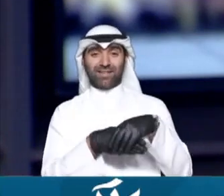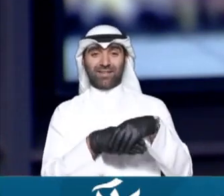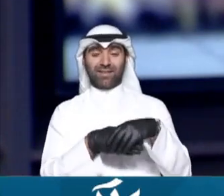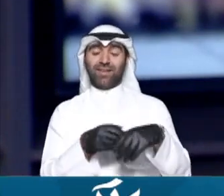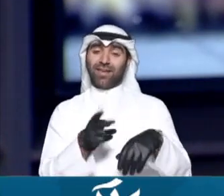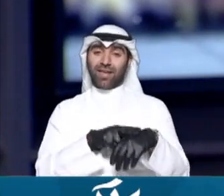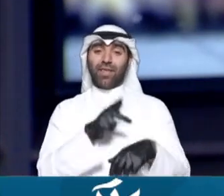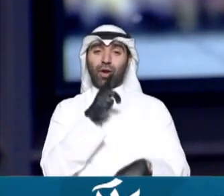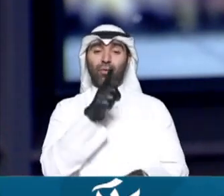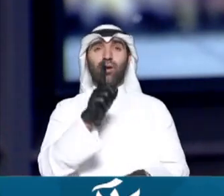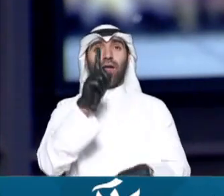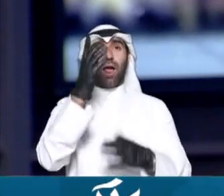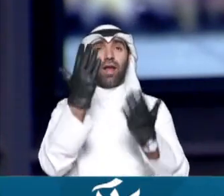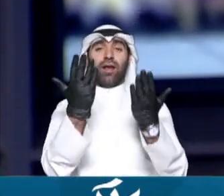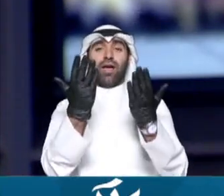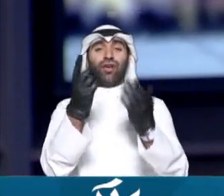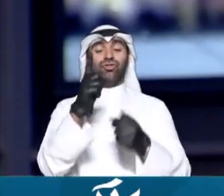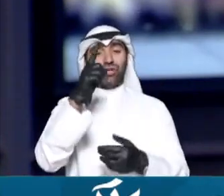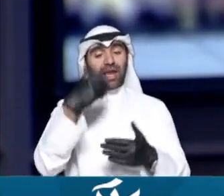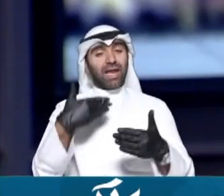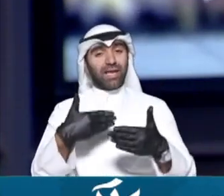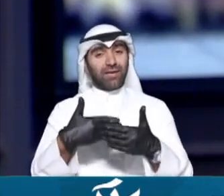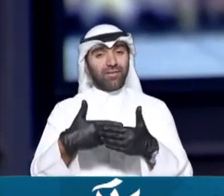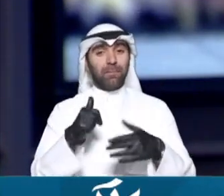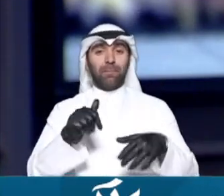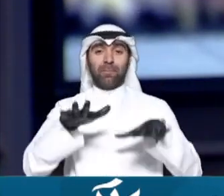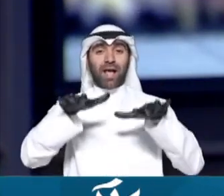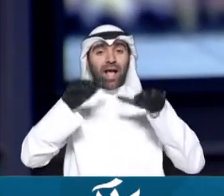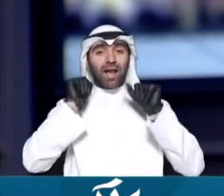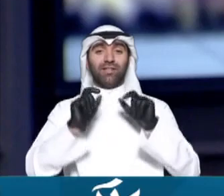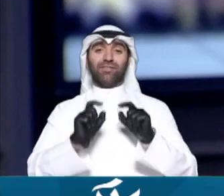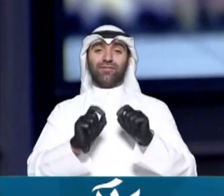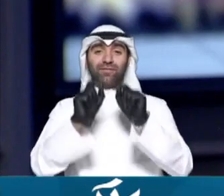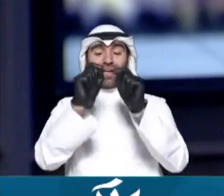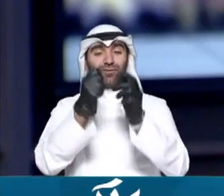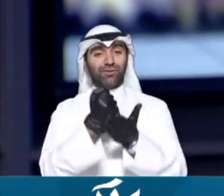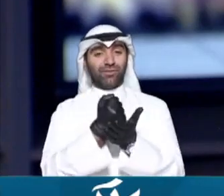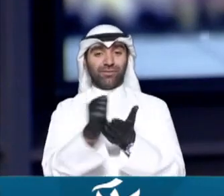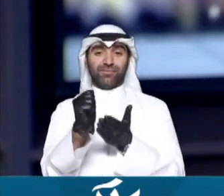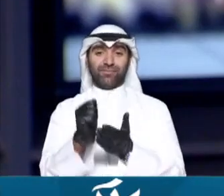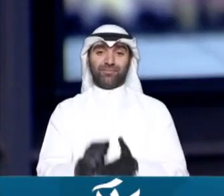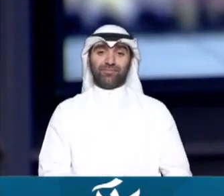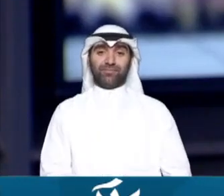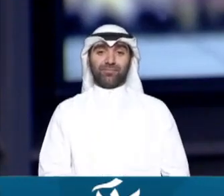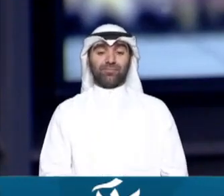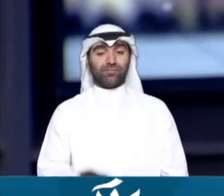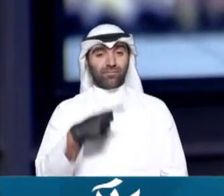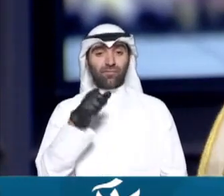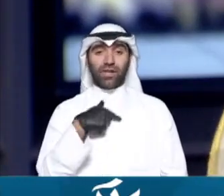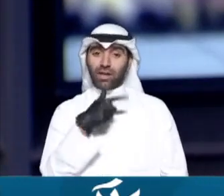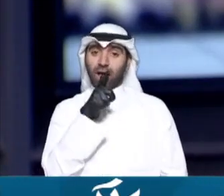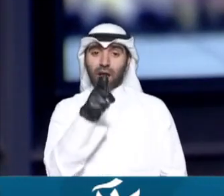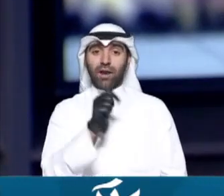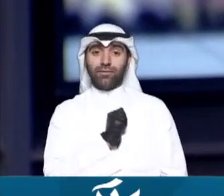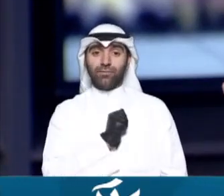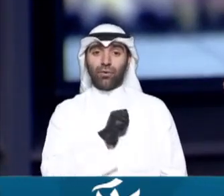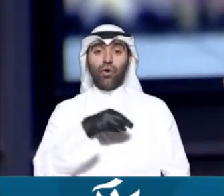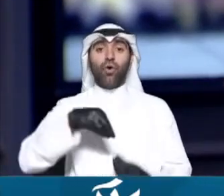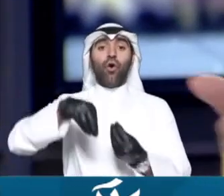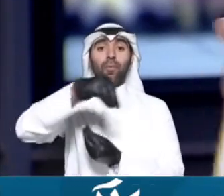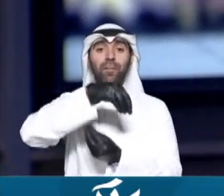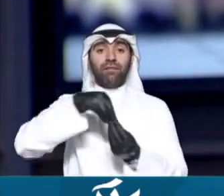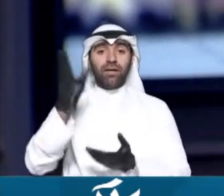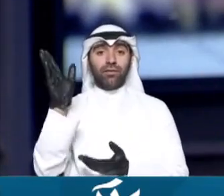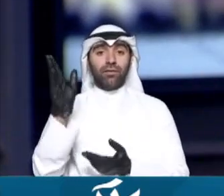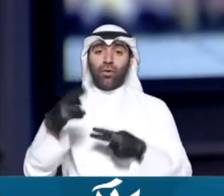الراحمين. اللهم آمين. والقضية جد مو هزل. نعم. يعني الحرمين الشريفين توقفوا بعد. نعم. في أعظم من هذا الشيء. نعم.